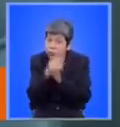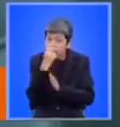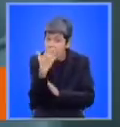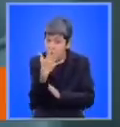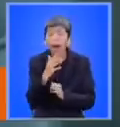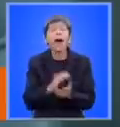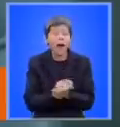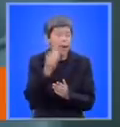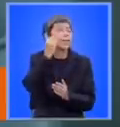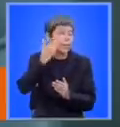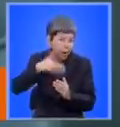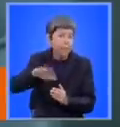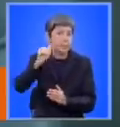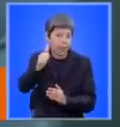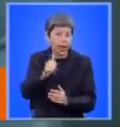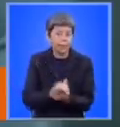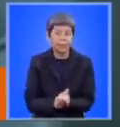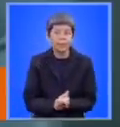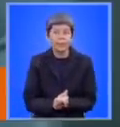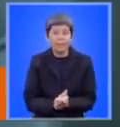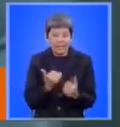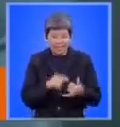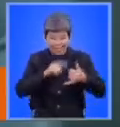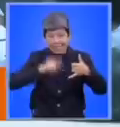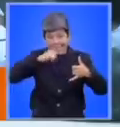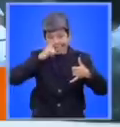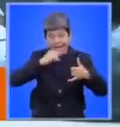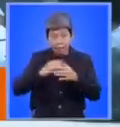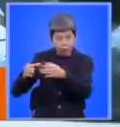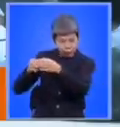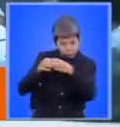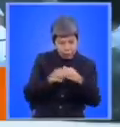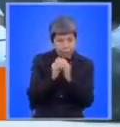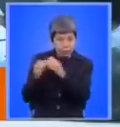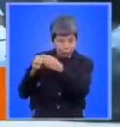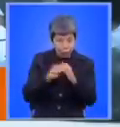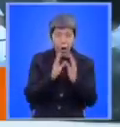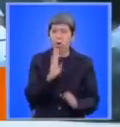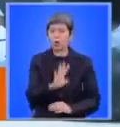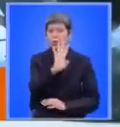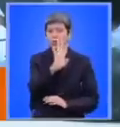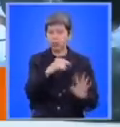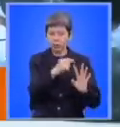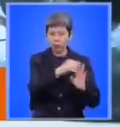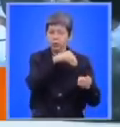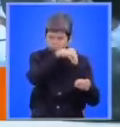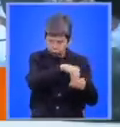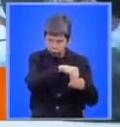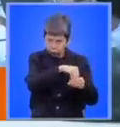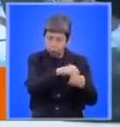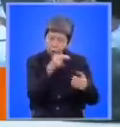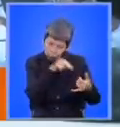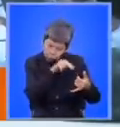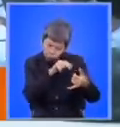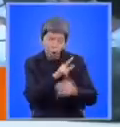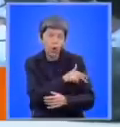หากไม่พบเชื้อก็จะให้ทยอยกลับบ้านได้นั่นเองขณะที่อาการคนไทยที่เดินทางกลับมาจากอู่ฮั่นแล้วมี4รายที่ต้องนำตัวไปห้องแยกโรค